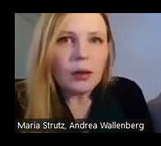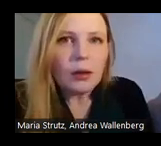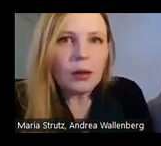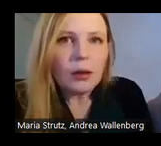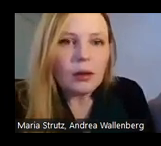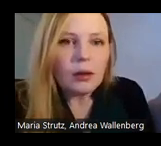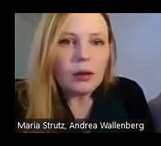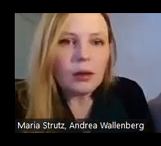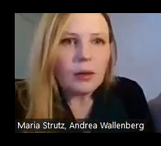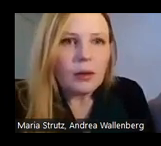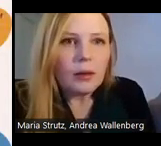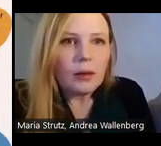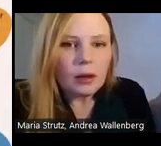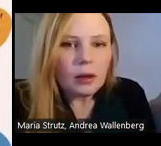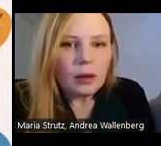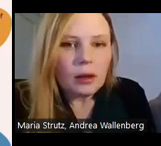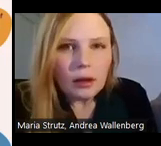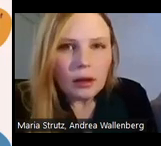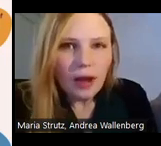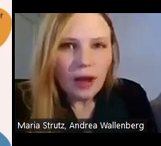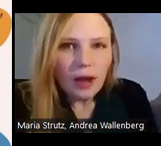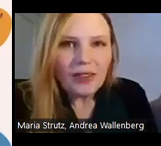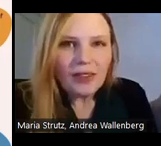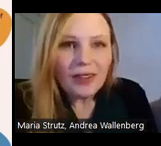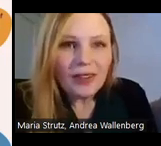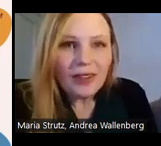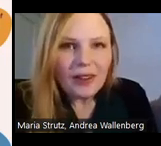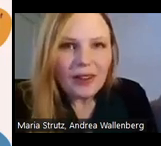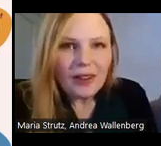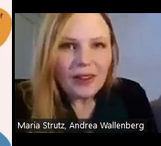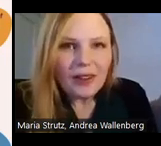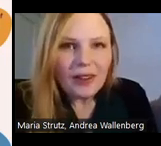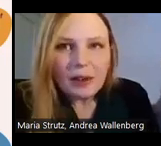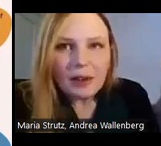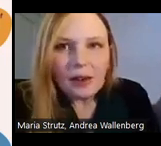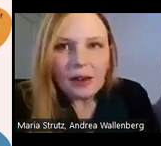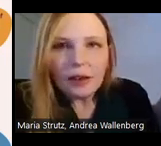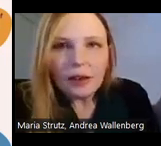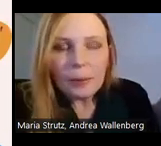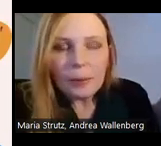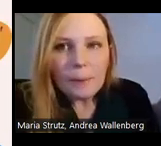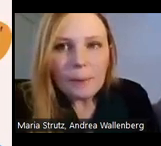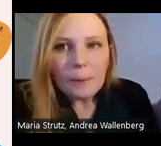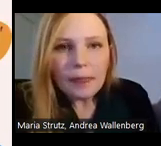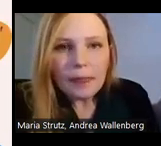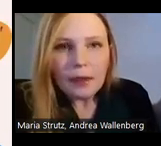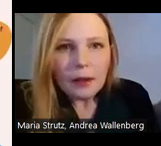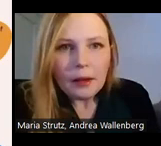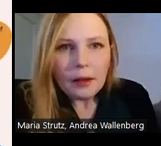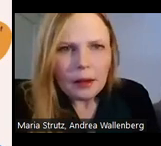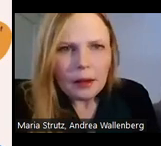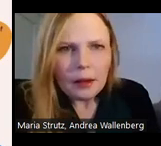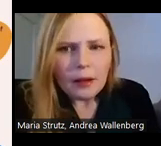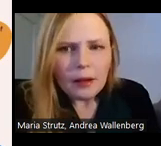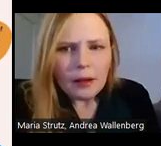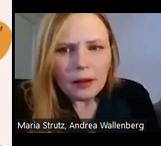hör inte vad vi säger. Vi hör er, men det hoppar det här. Okay. Ja. Och nu, men då låter det plus, nu låter det bättre igen. Så att vi kanske